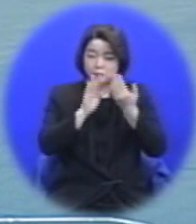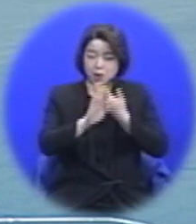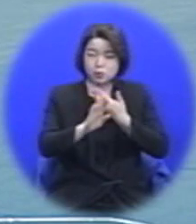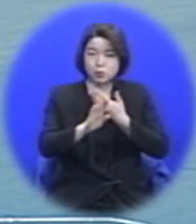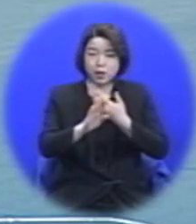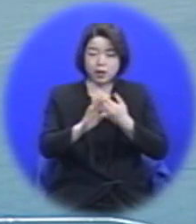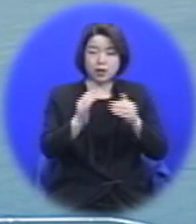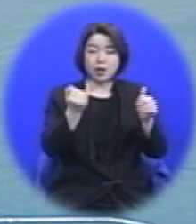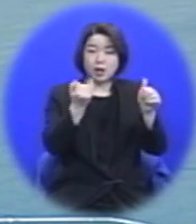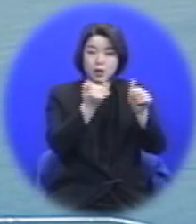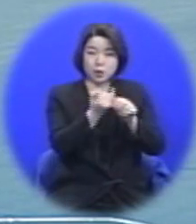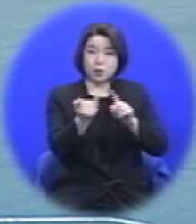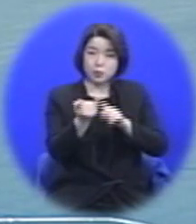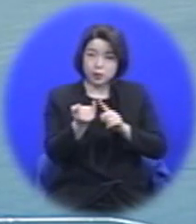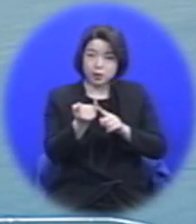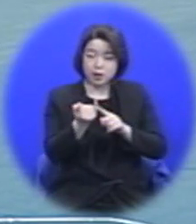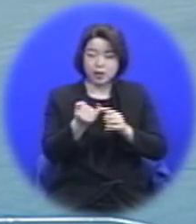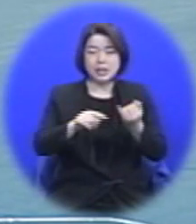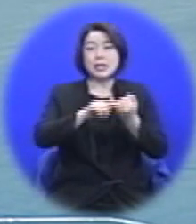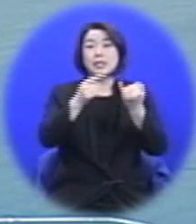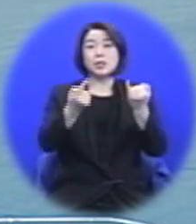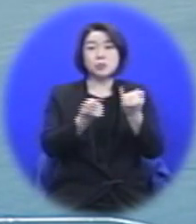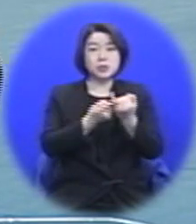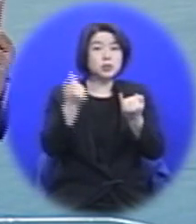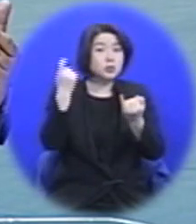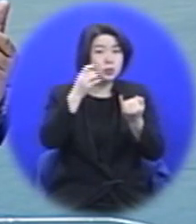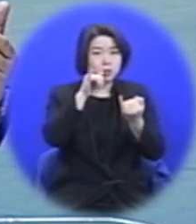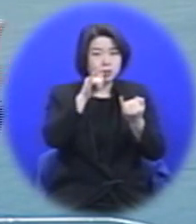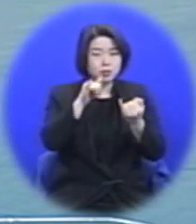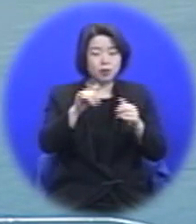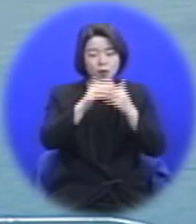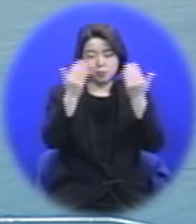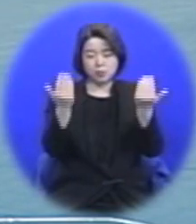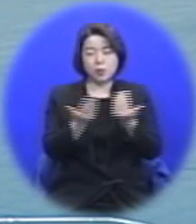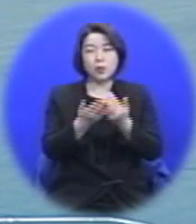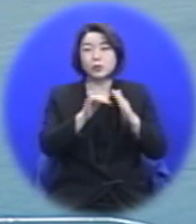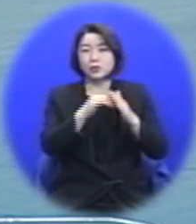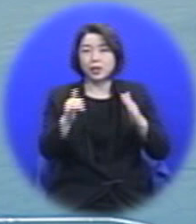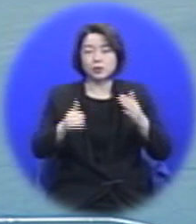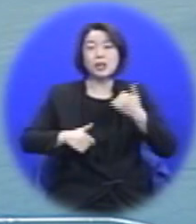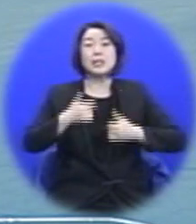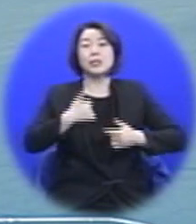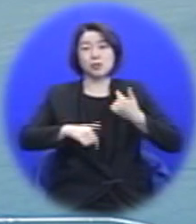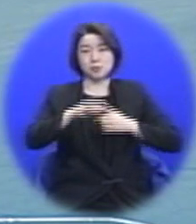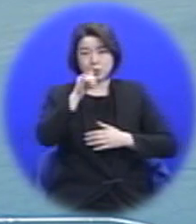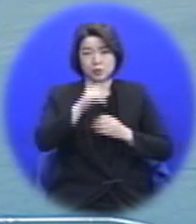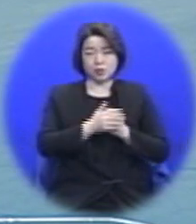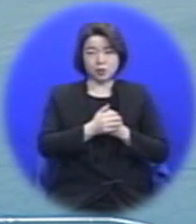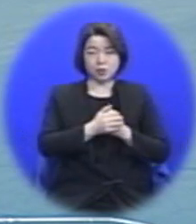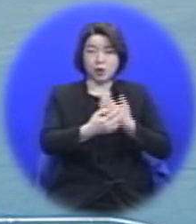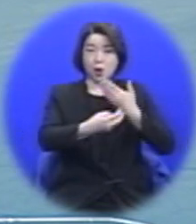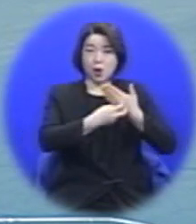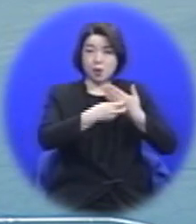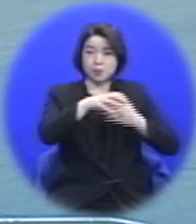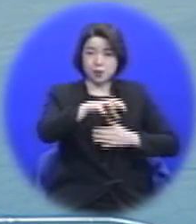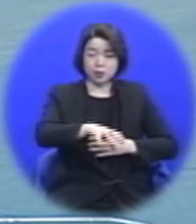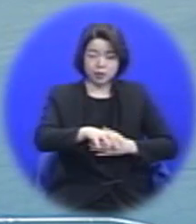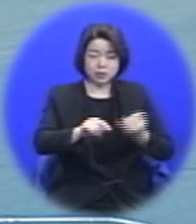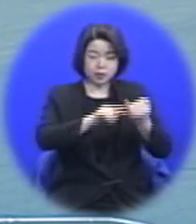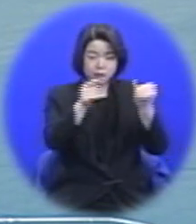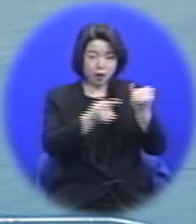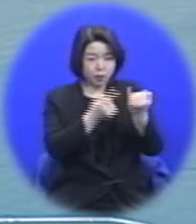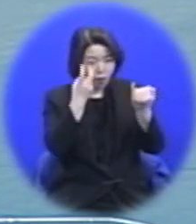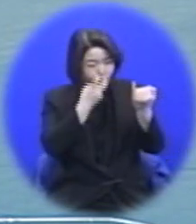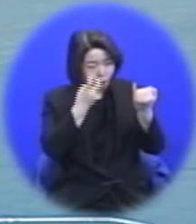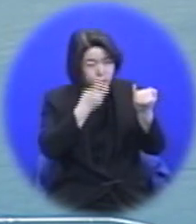며느리가 임신을 했다는 소식을 들었습니다. 온 가족들이 참 기뻐했는데 병원에 가서 태아 검사를